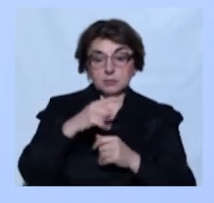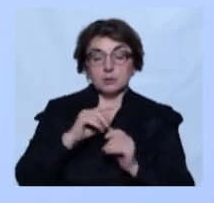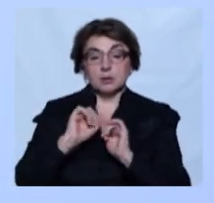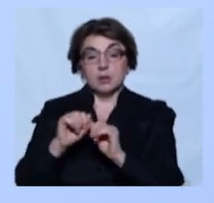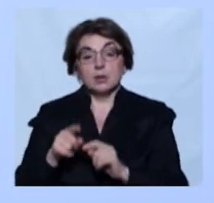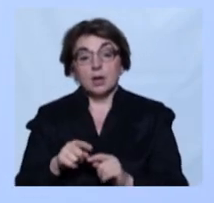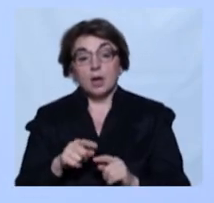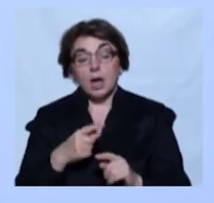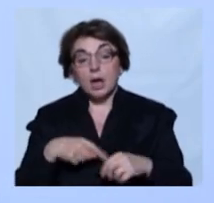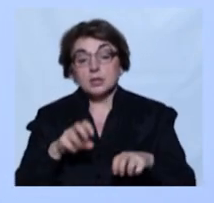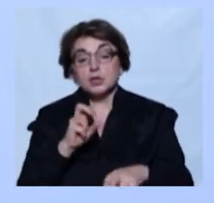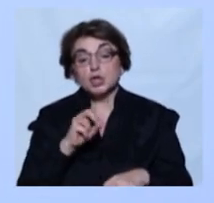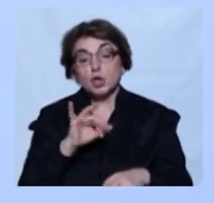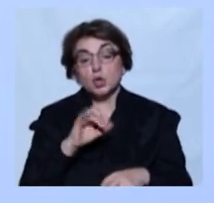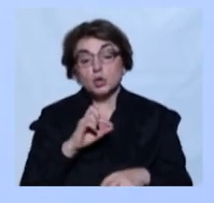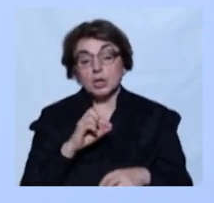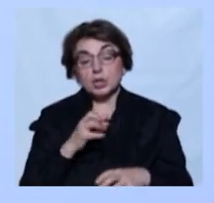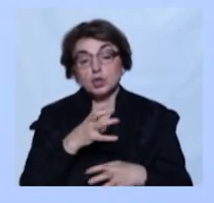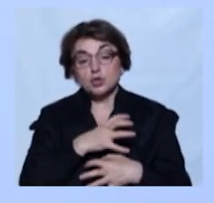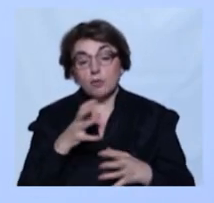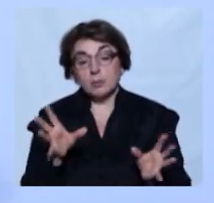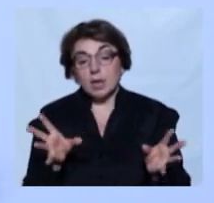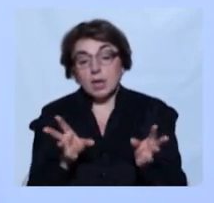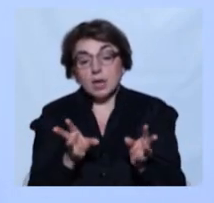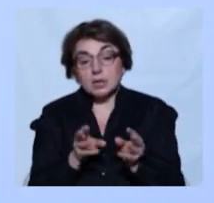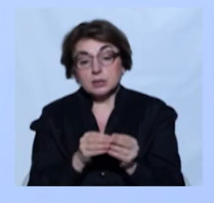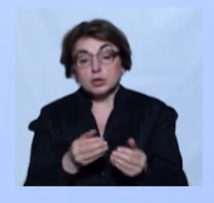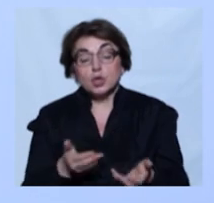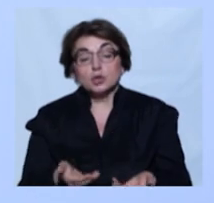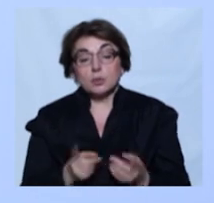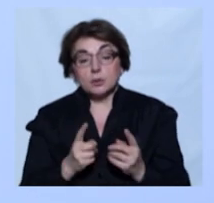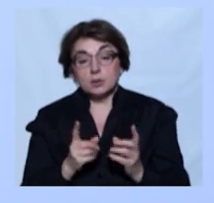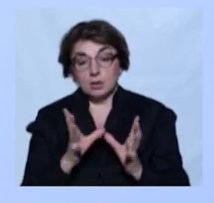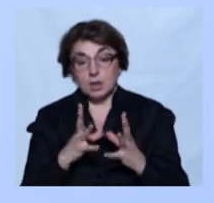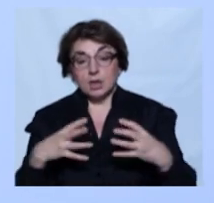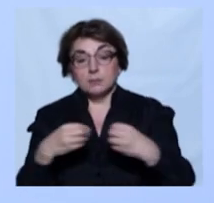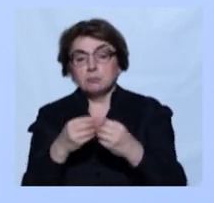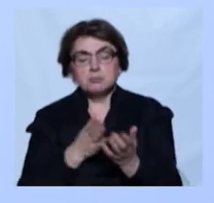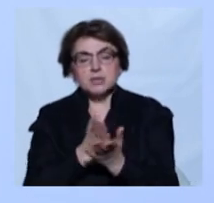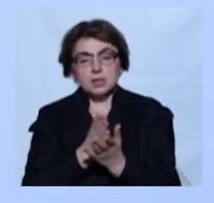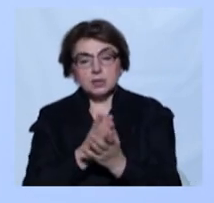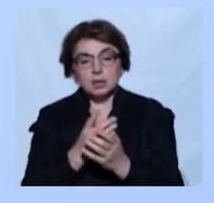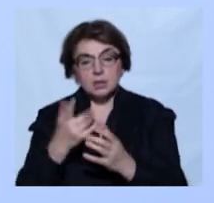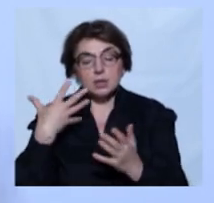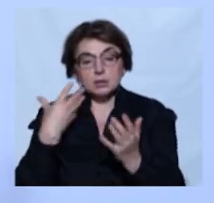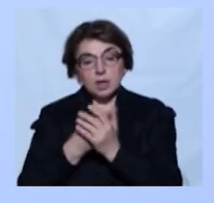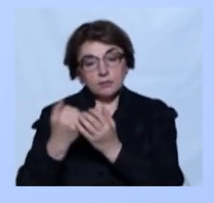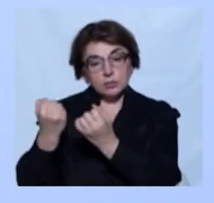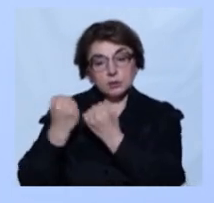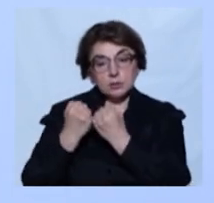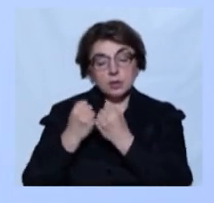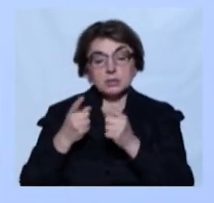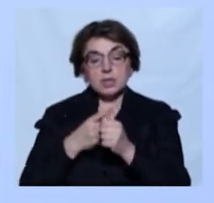საინტერესოა ის, რომ ჩლიქოსანი ცხოველები ერთად ცხოვრობენ რა მიზნით? თავდაცვის მიზნით. და მათ ქვია